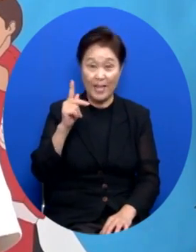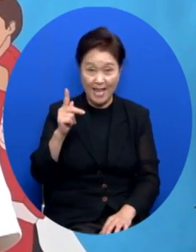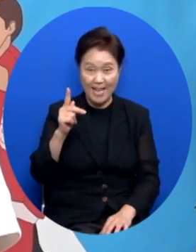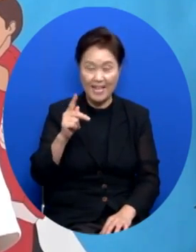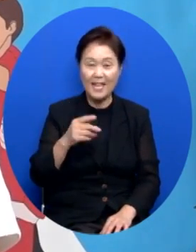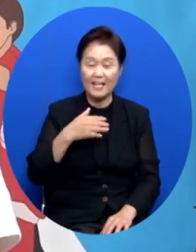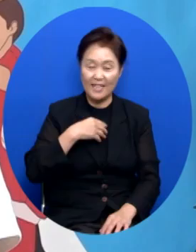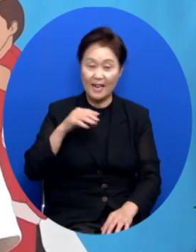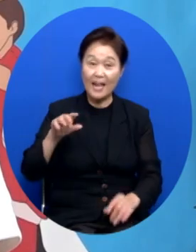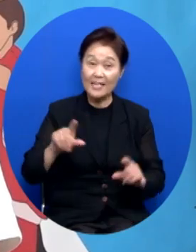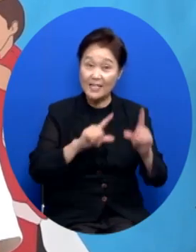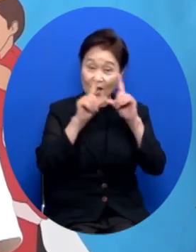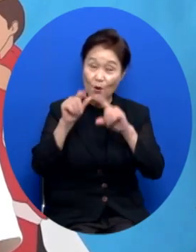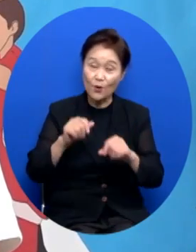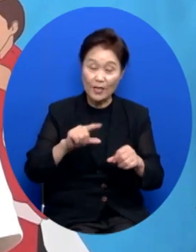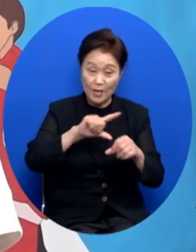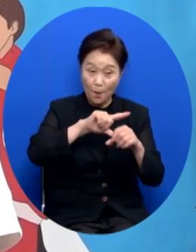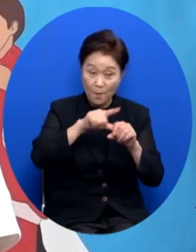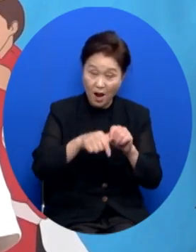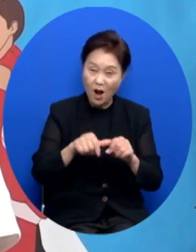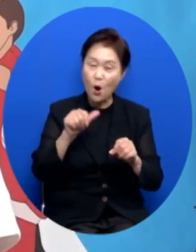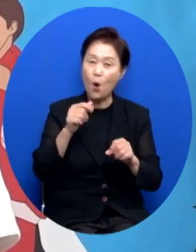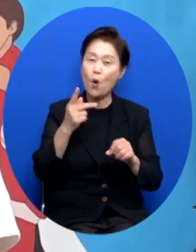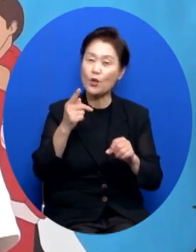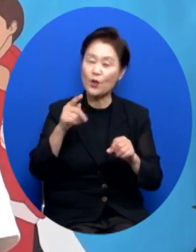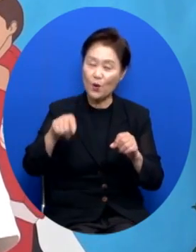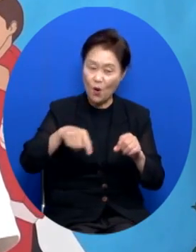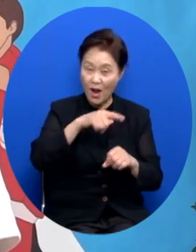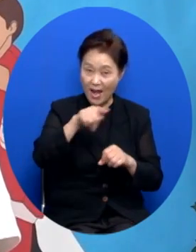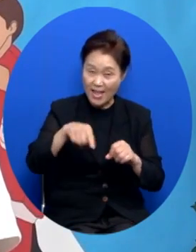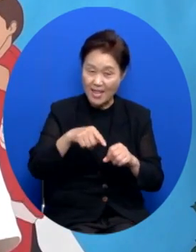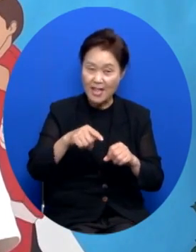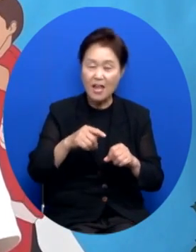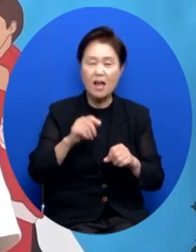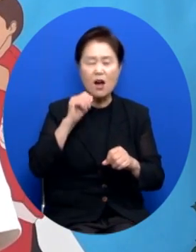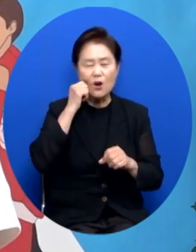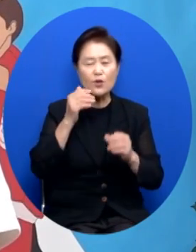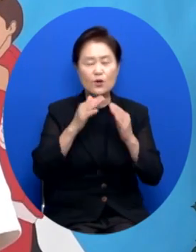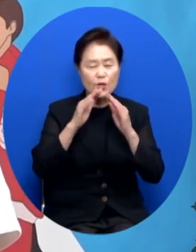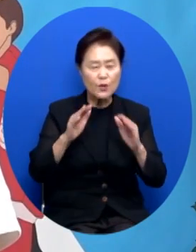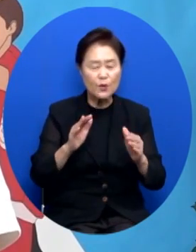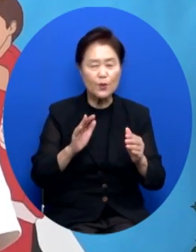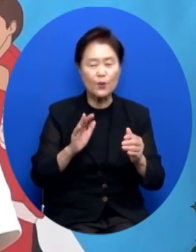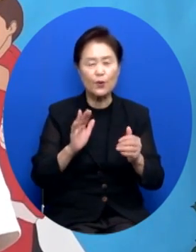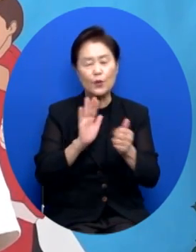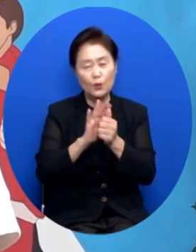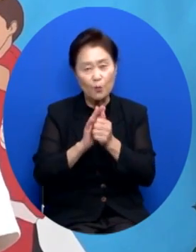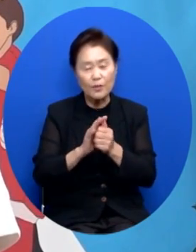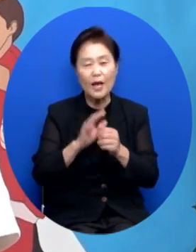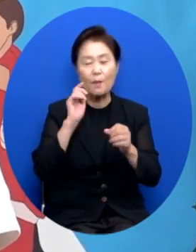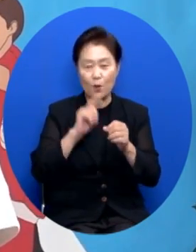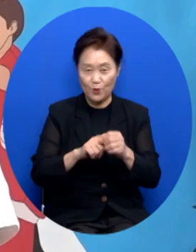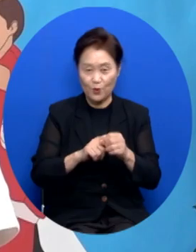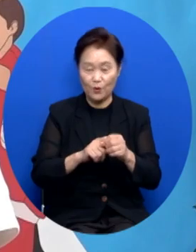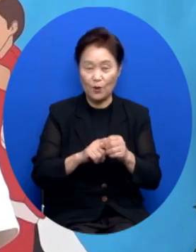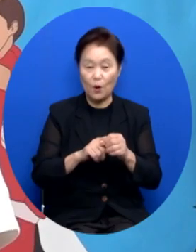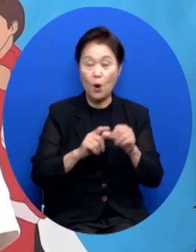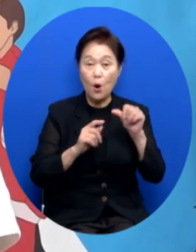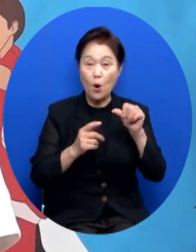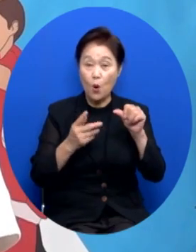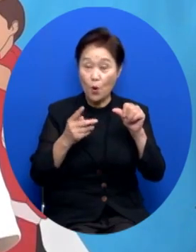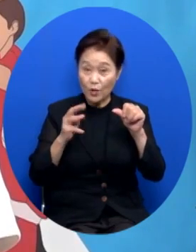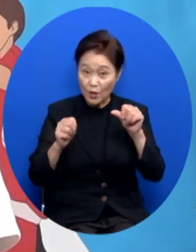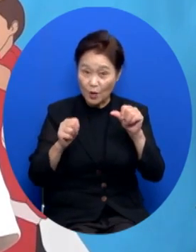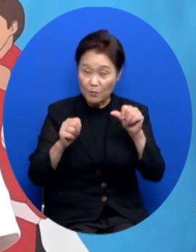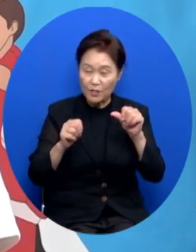내가 살고 있는 곳 반경 5km 내 소외 이웃을 돕자는 취지의 캠페인으로 5km를 함께 걸으며 주변의